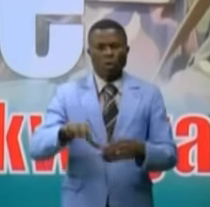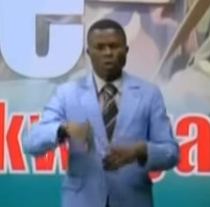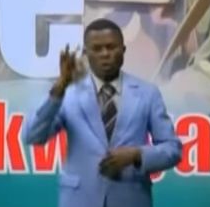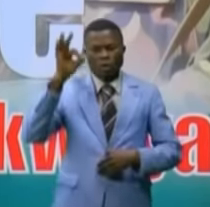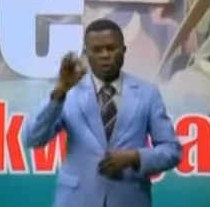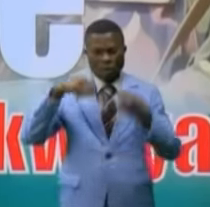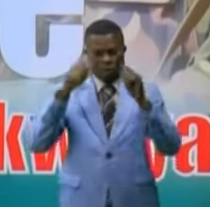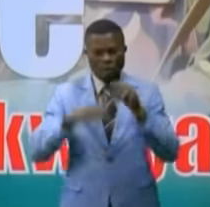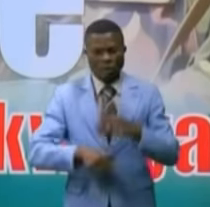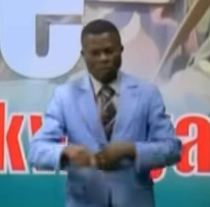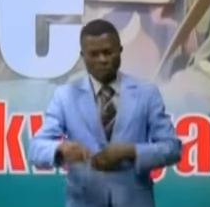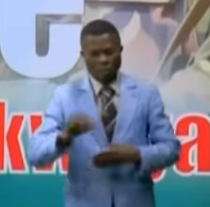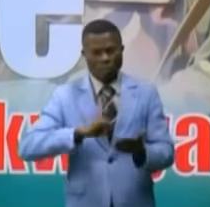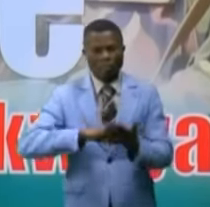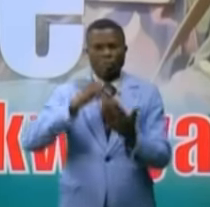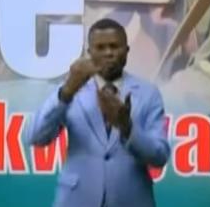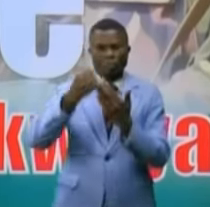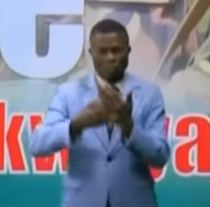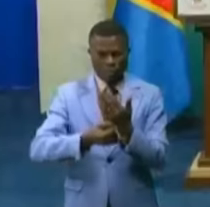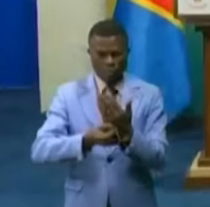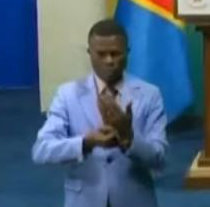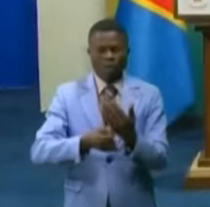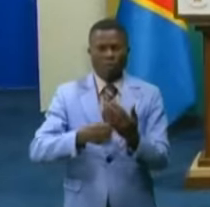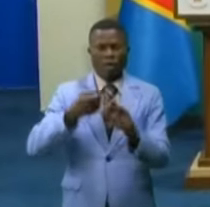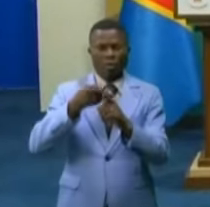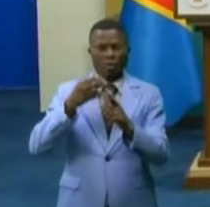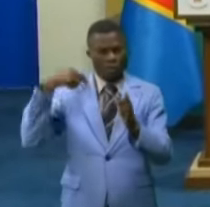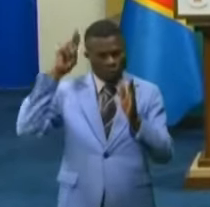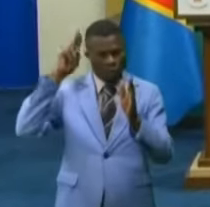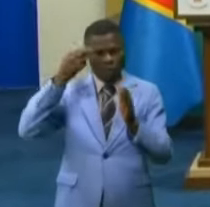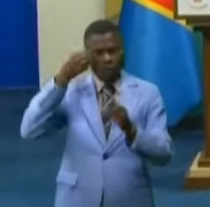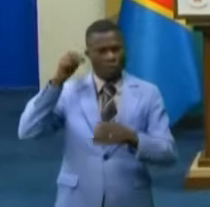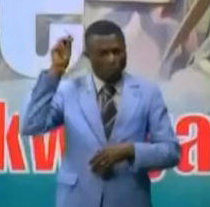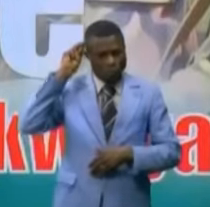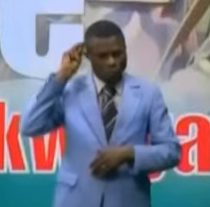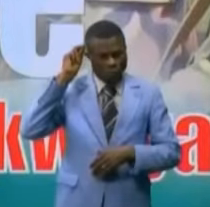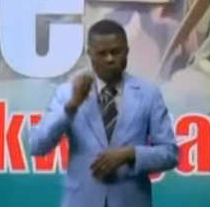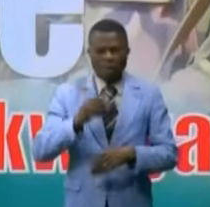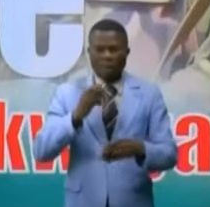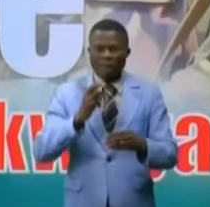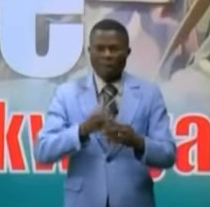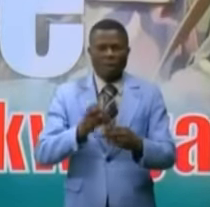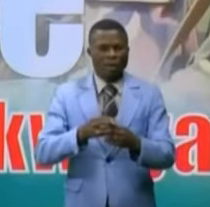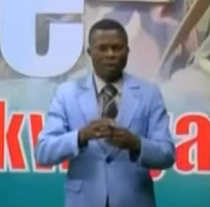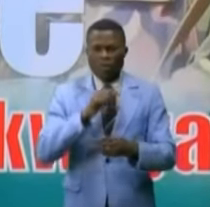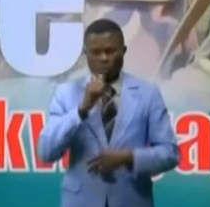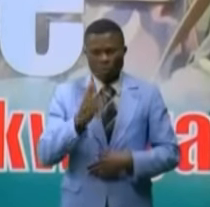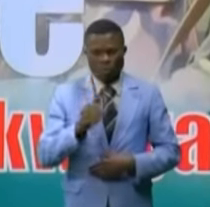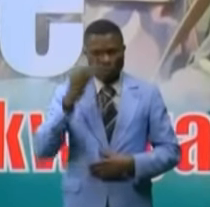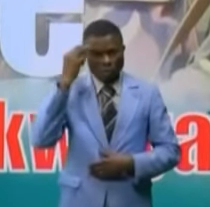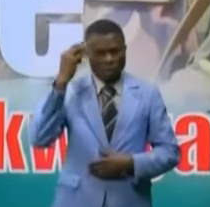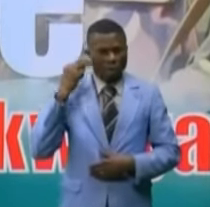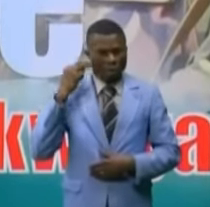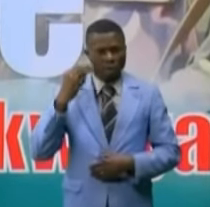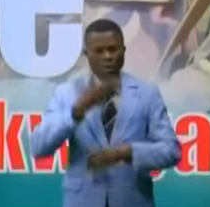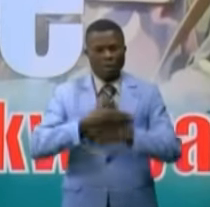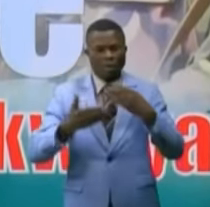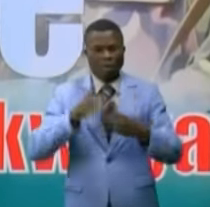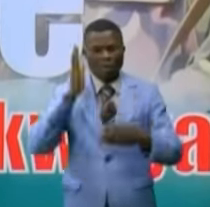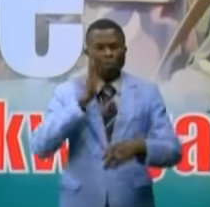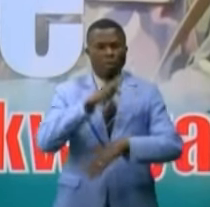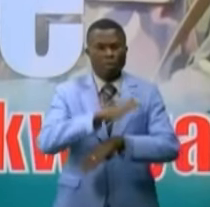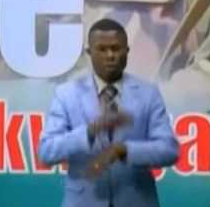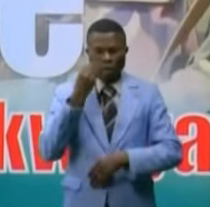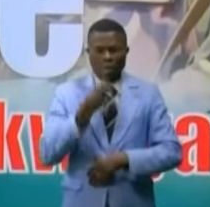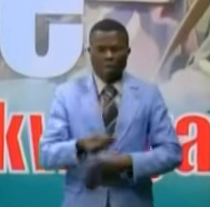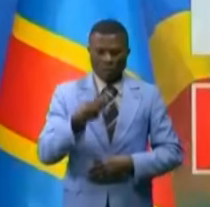ces années était des projets du gouvernement qui n'avaient pas des durées. Monsieur le ministre des Infrastructures, bonsoir. Vous avez la